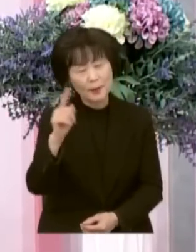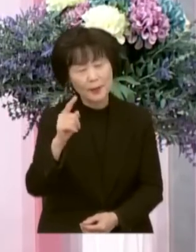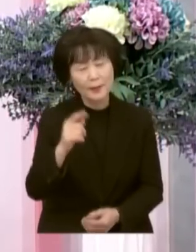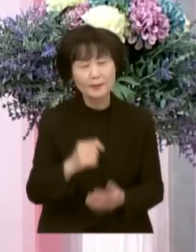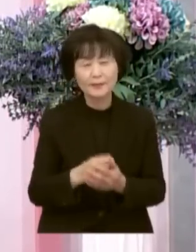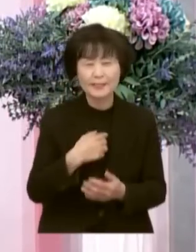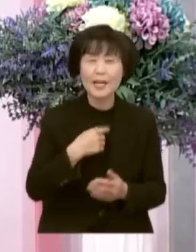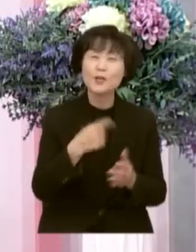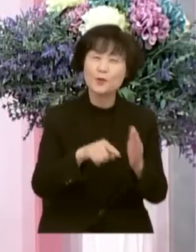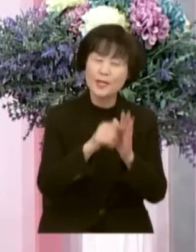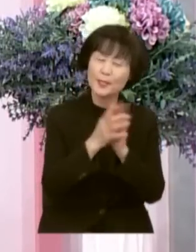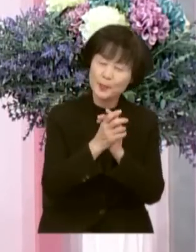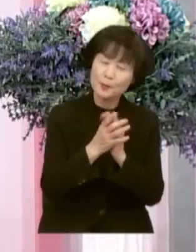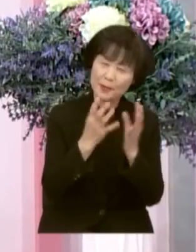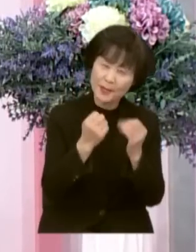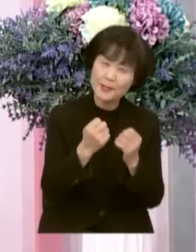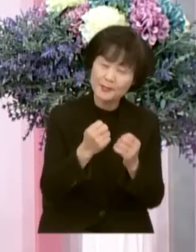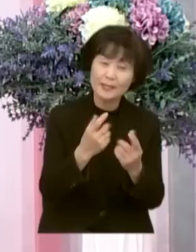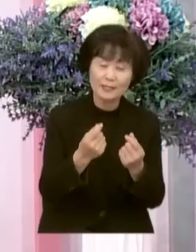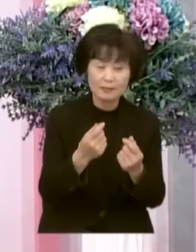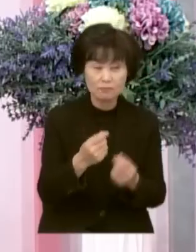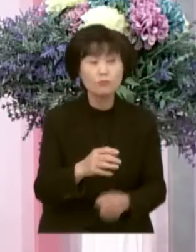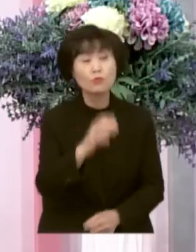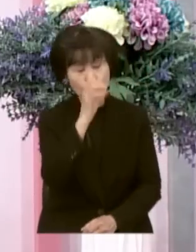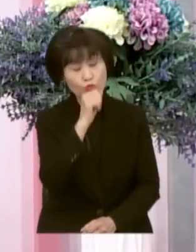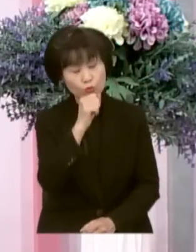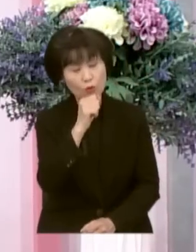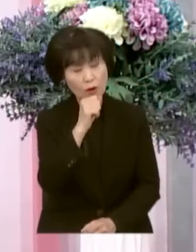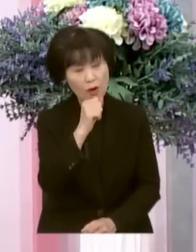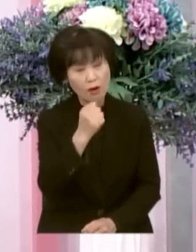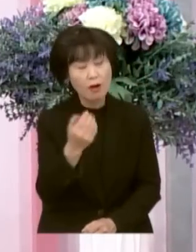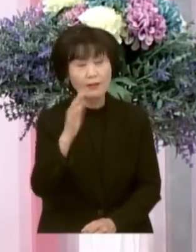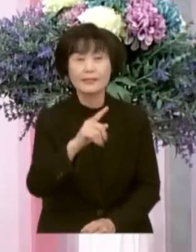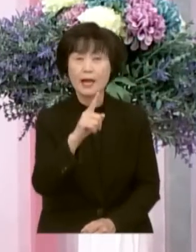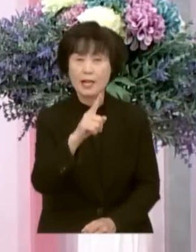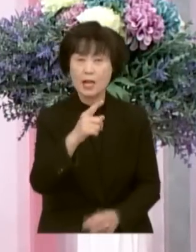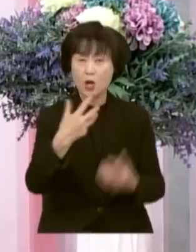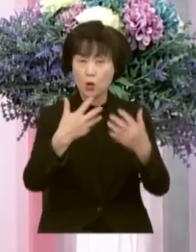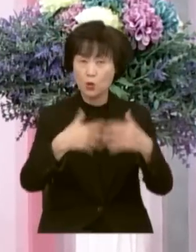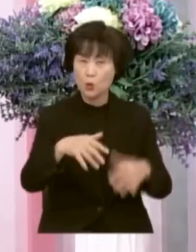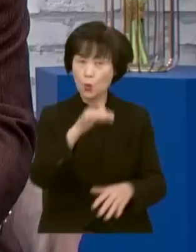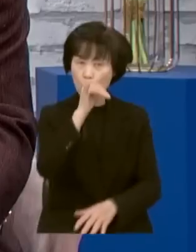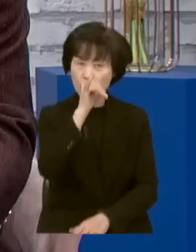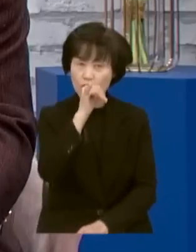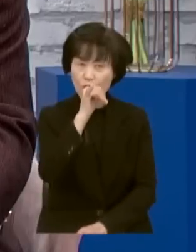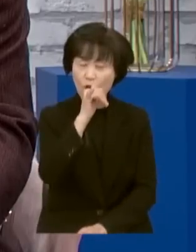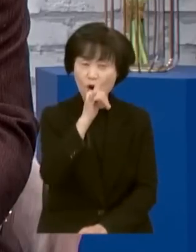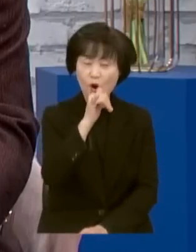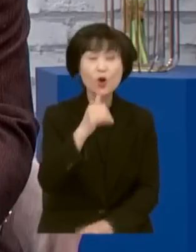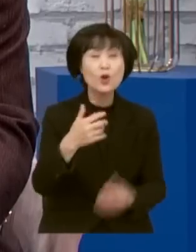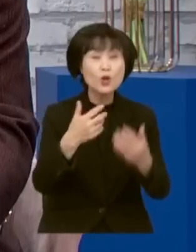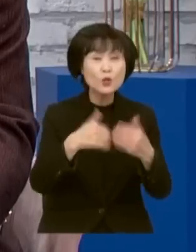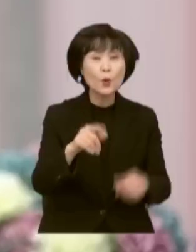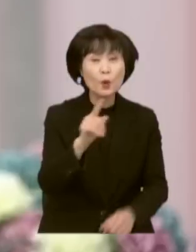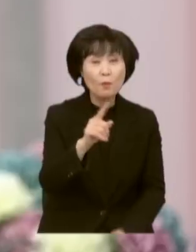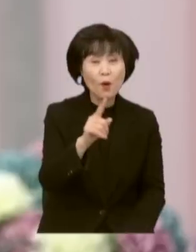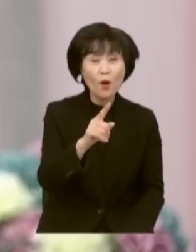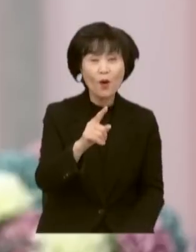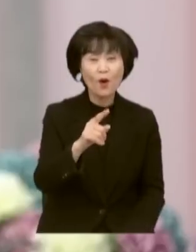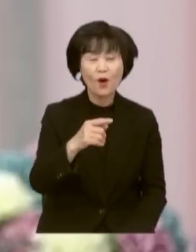기도를 많이 했겠죠. 그러더니 좋아 콜. 근데 한 가지 조건이 있어. 조건. 네. 그